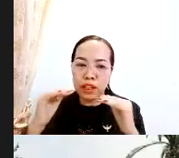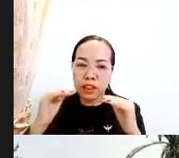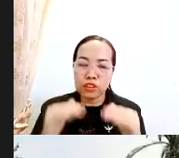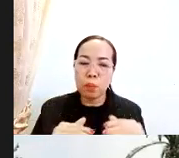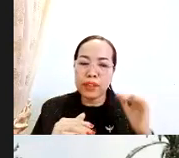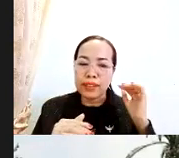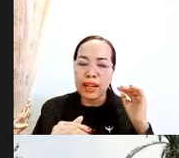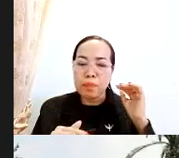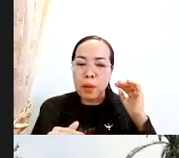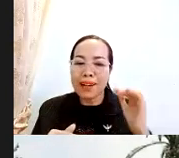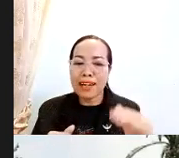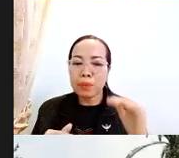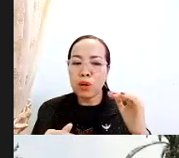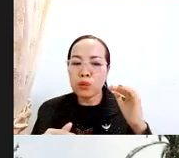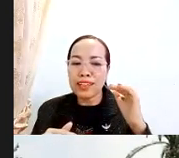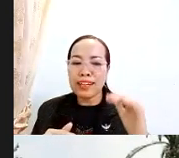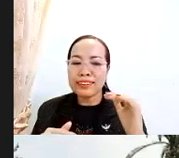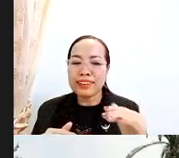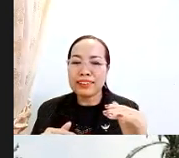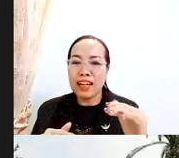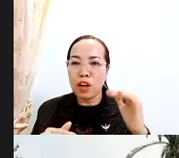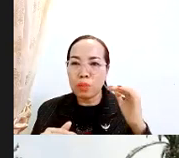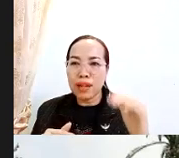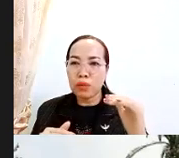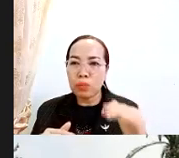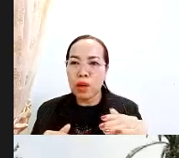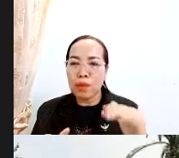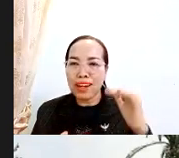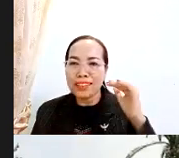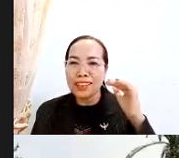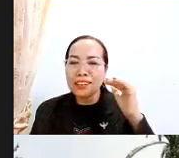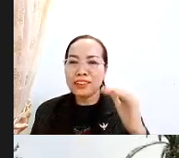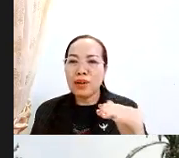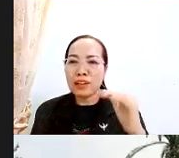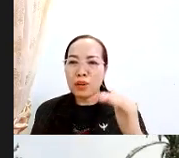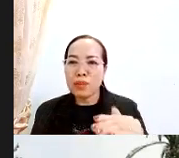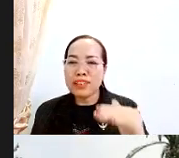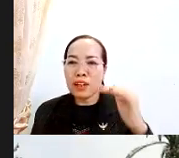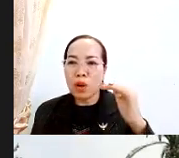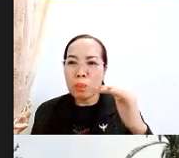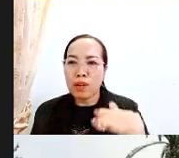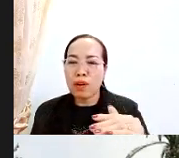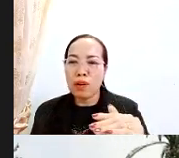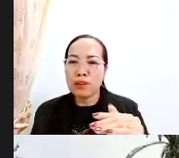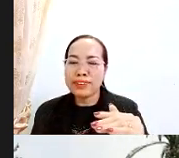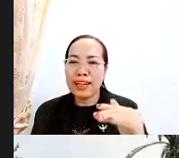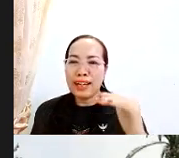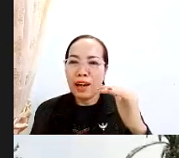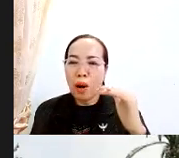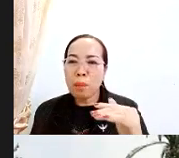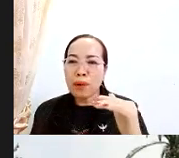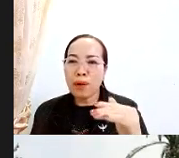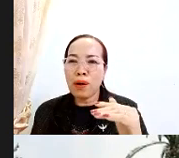to tạc nhom miên ca lạc đô tăng chất cha ở bàn một muôn hai do à tô mi chỉ ốp bọc